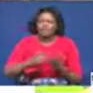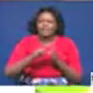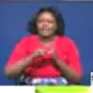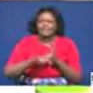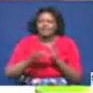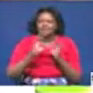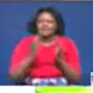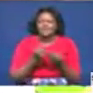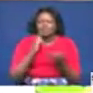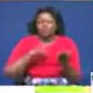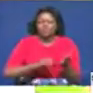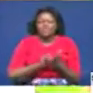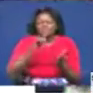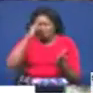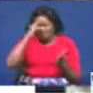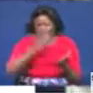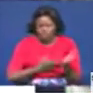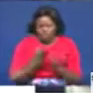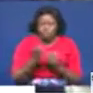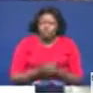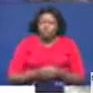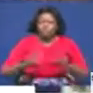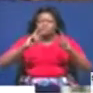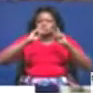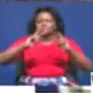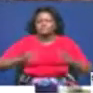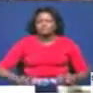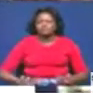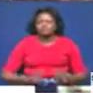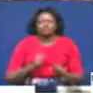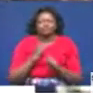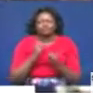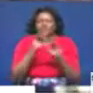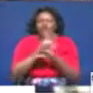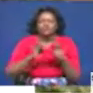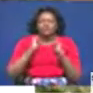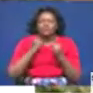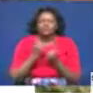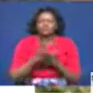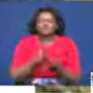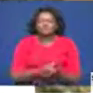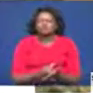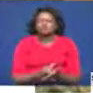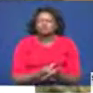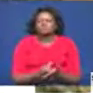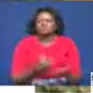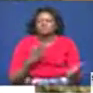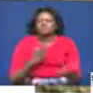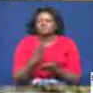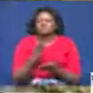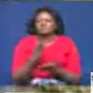yao imetoa wito kwa serikali kupitia vitengo vya uchunguzi kufanya kila juhudi ili haki itendwe. Lazima